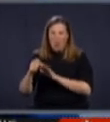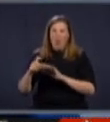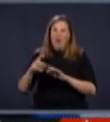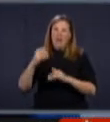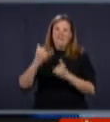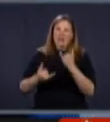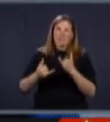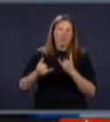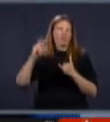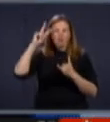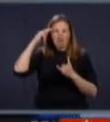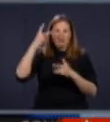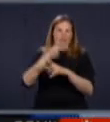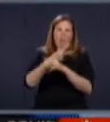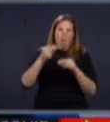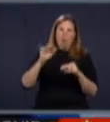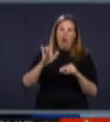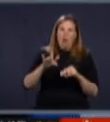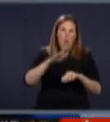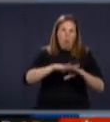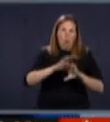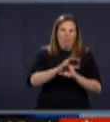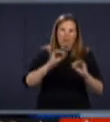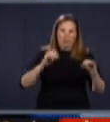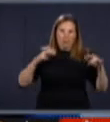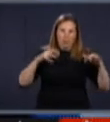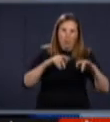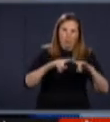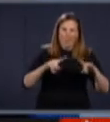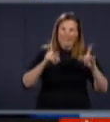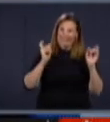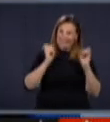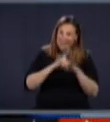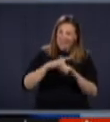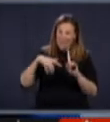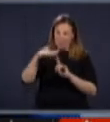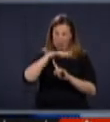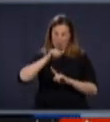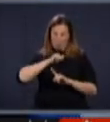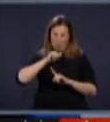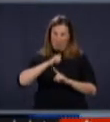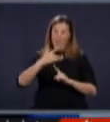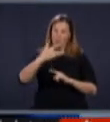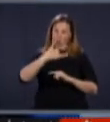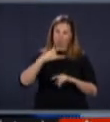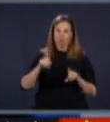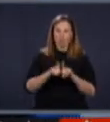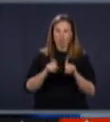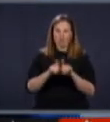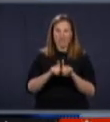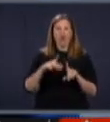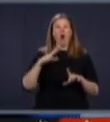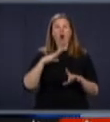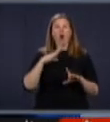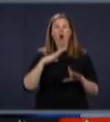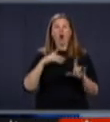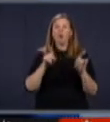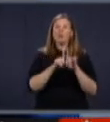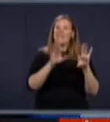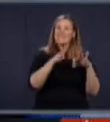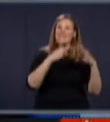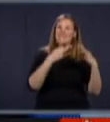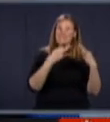fait, parce qu'on ne l'a pas recommandé. Fait que vous comprendrez. Fait que là, cette question-là, il faut voir. Faut voir, là, maintenant, il y a toutes sortes de modèles, hein, le modèle des bulles familiales,